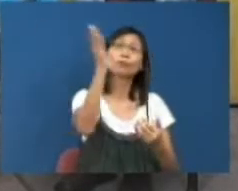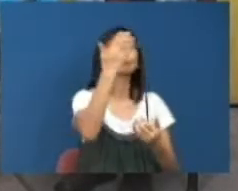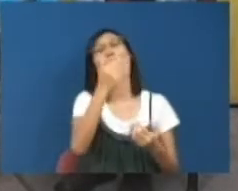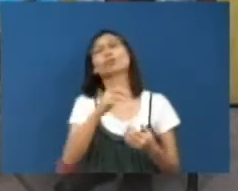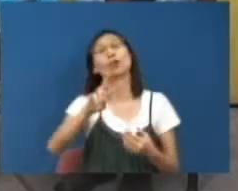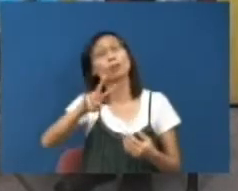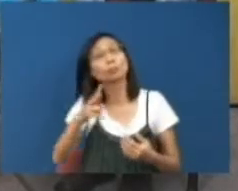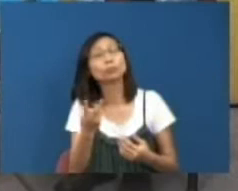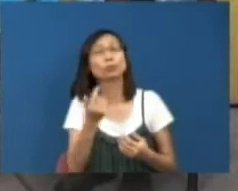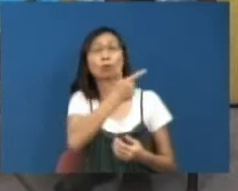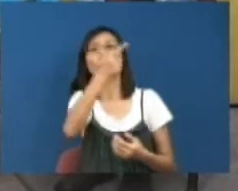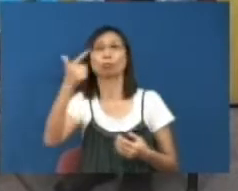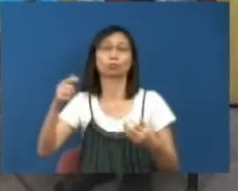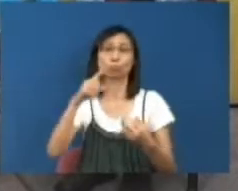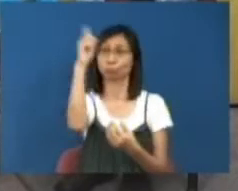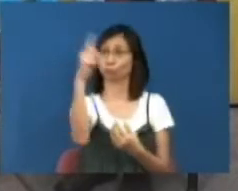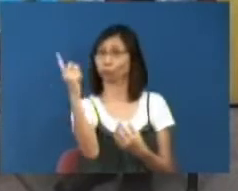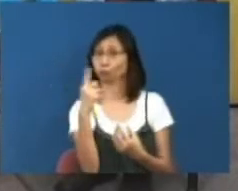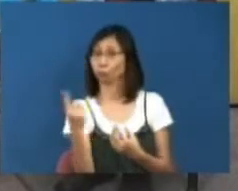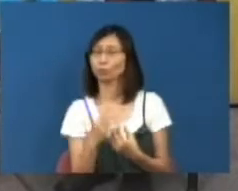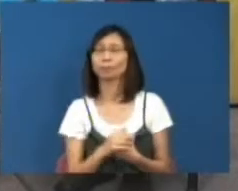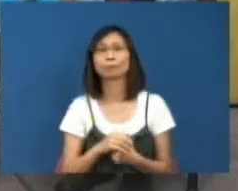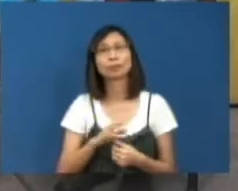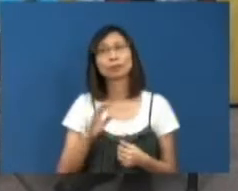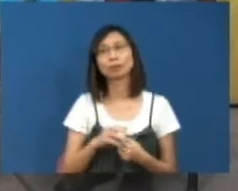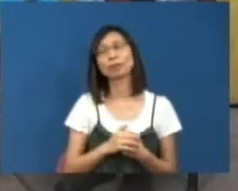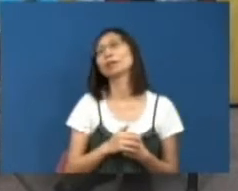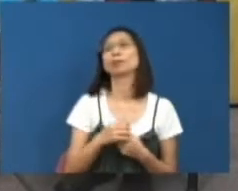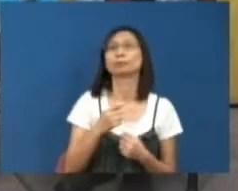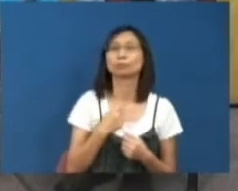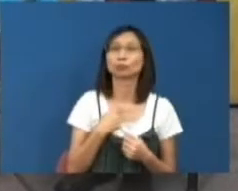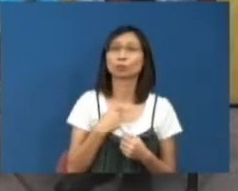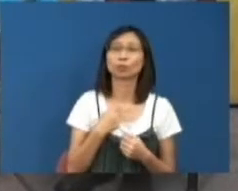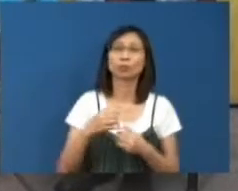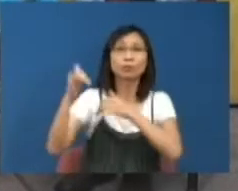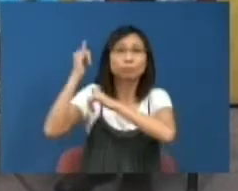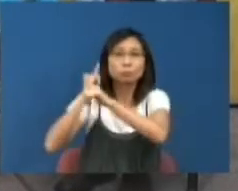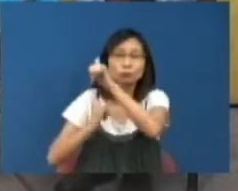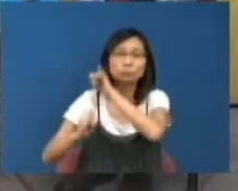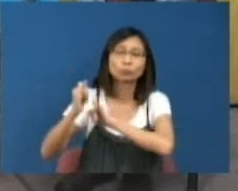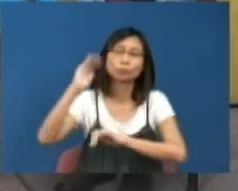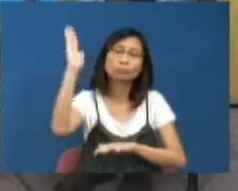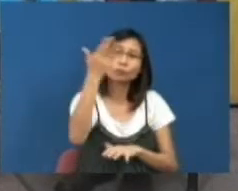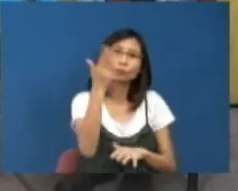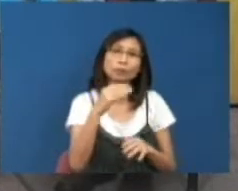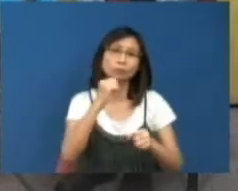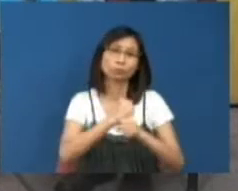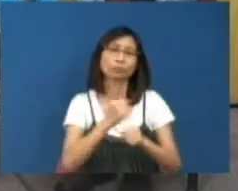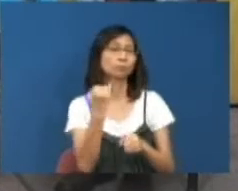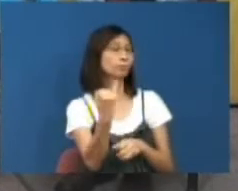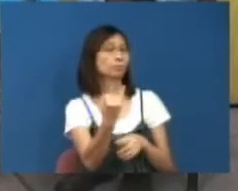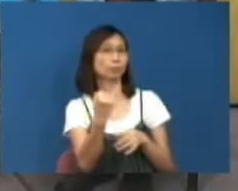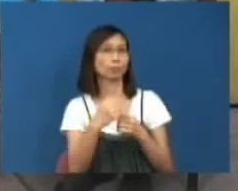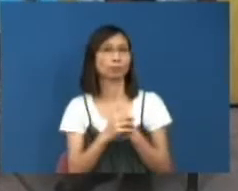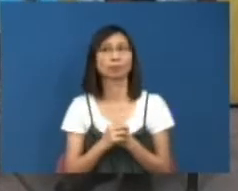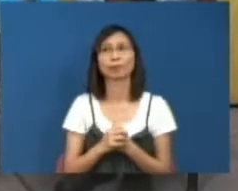多漩渦啦。咁佢再吹埋嚟嘅時候咧。佢如果用翻傳統嗰類嘅風力發電機咧，係工作得唔暢順，同